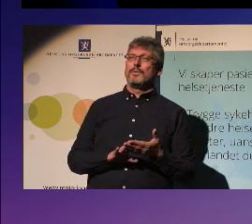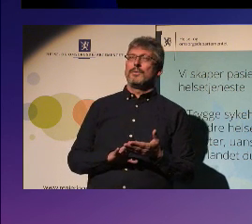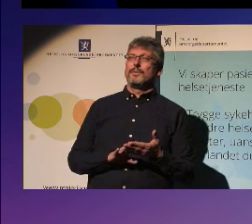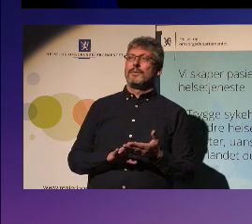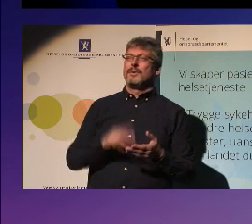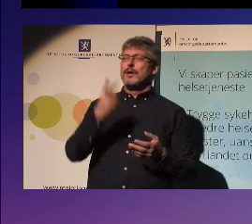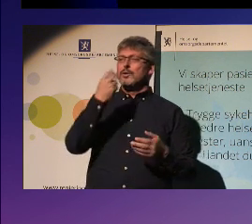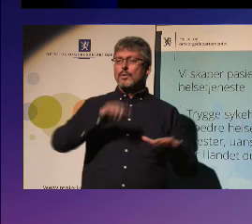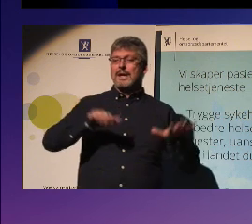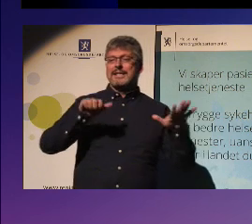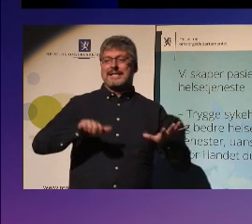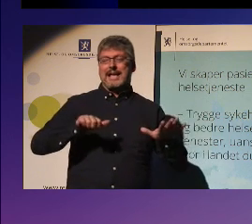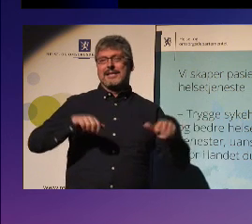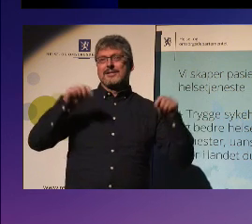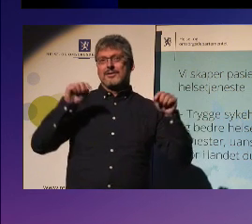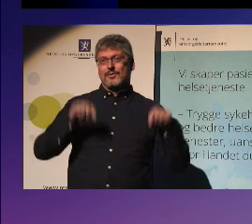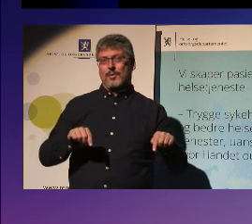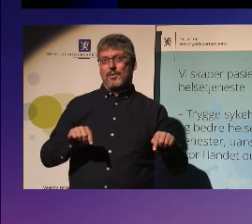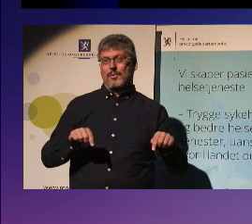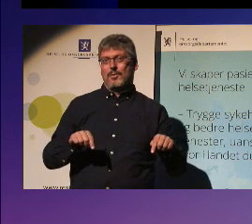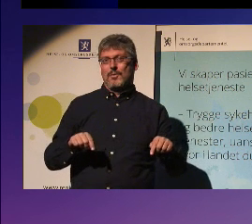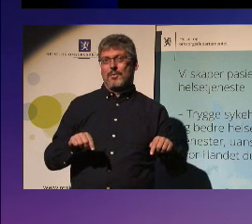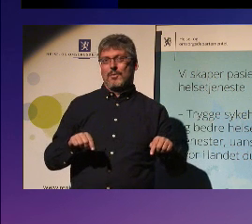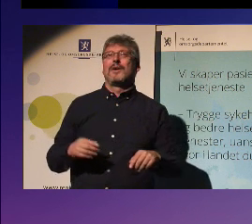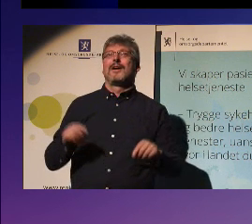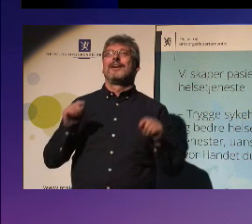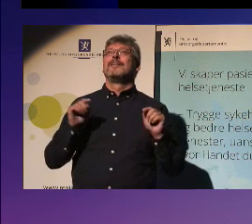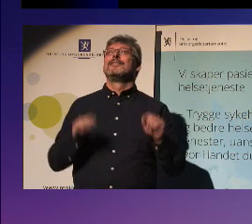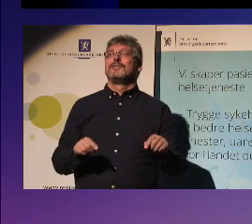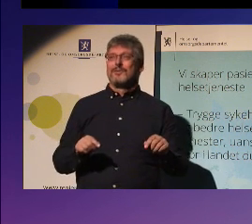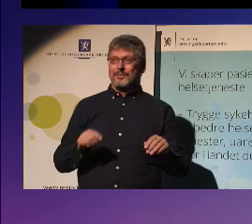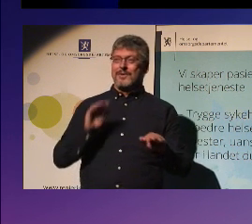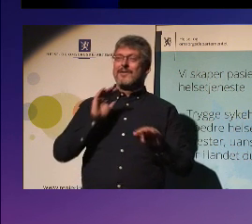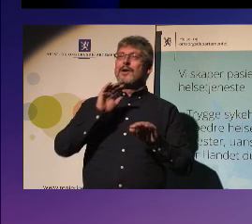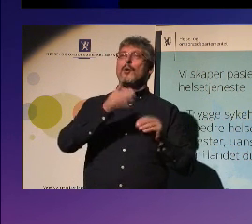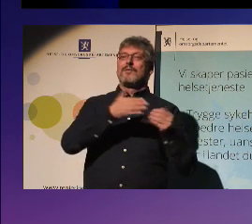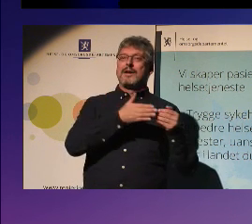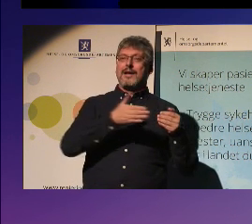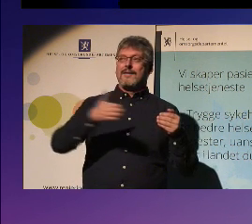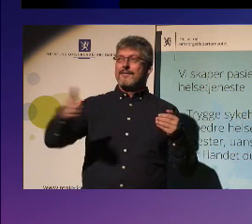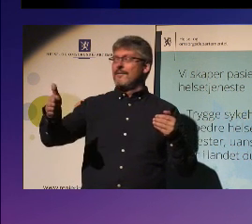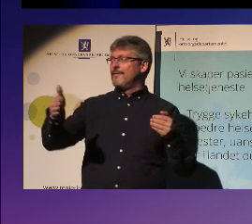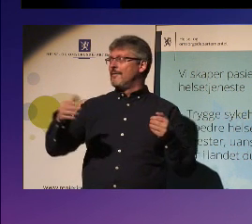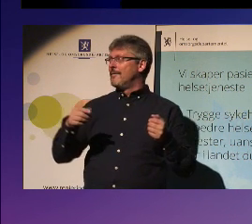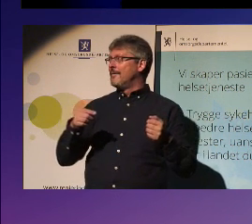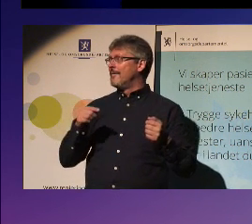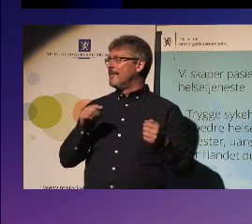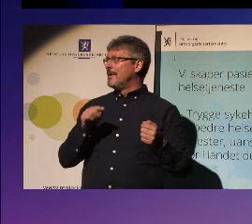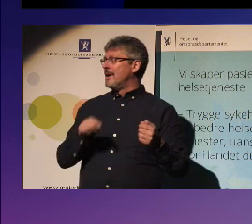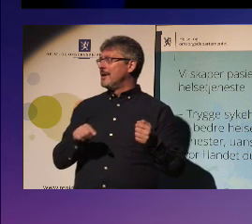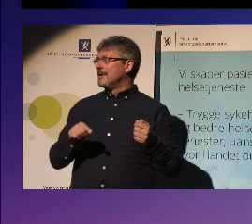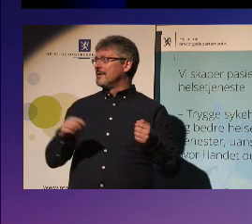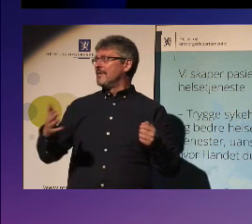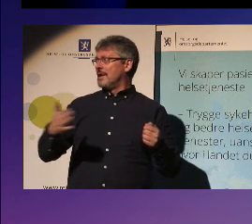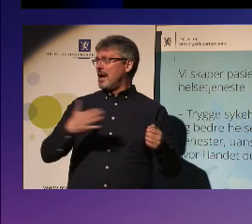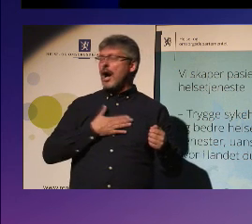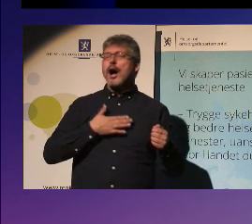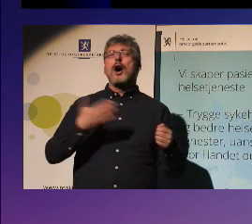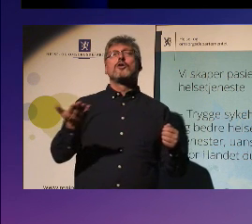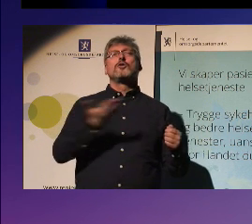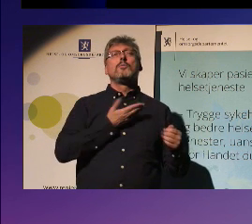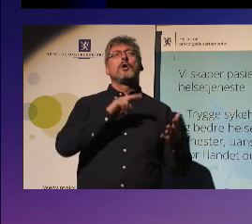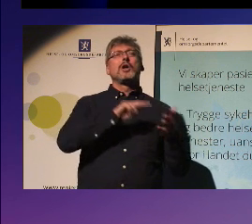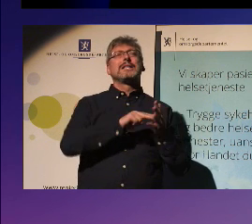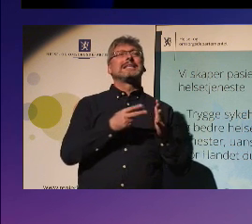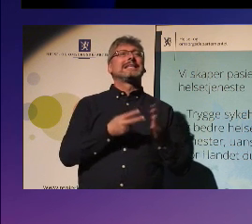I 2016 nå så er det at vi nå er vi over i den fasen at vi er rett og slett i drift, mener vi. Vi har så mye